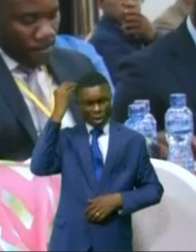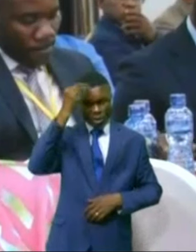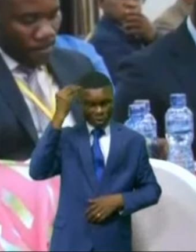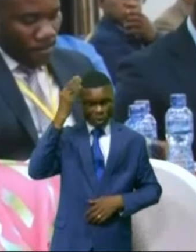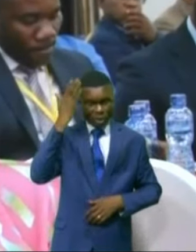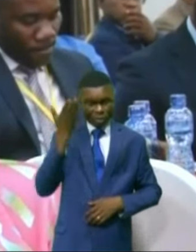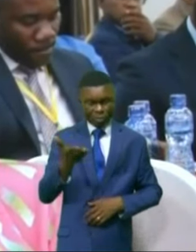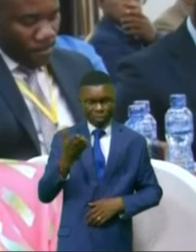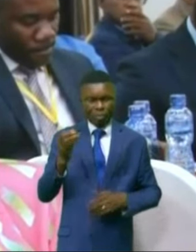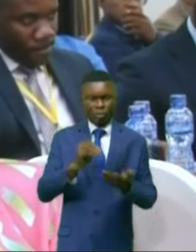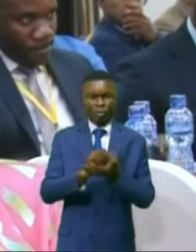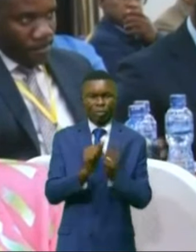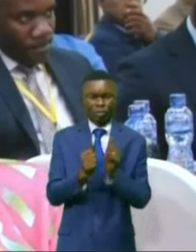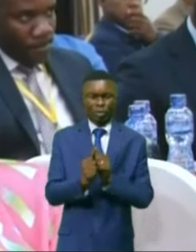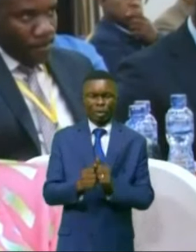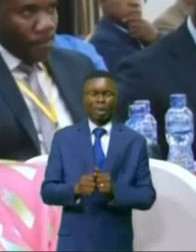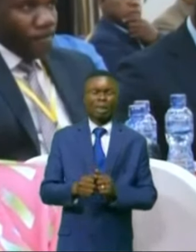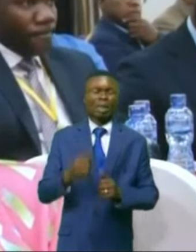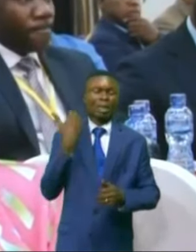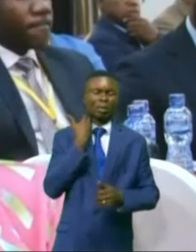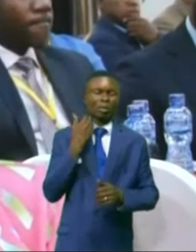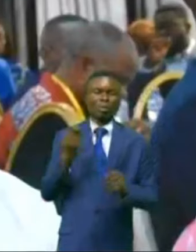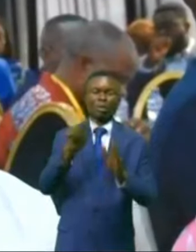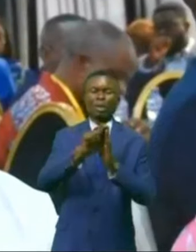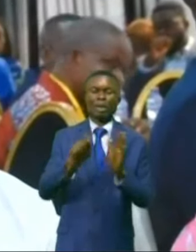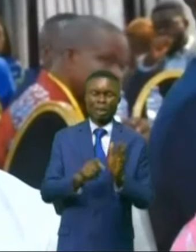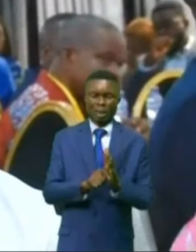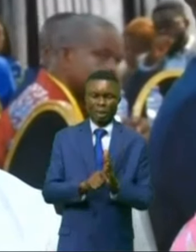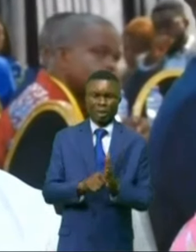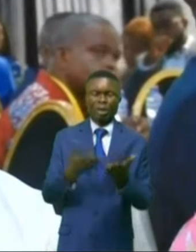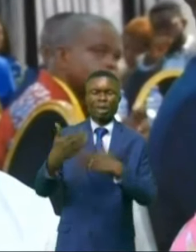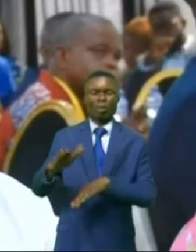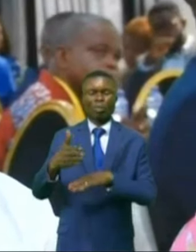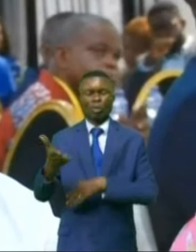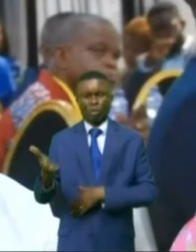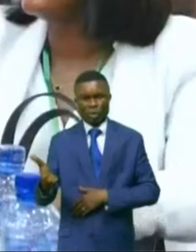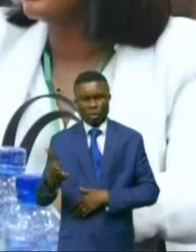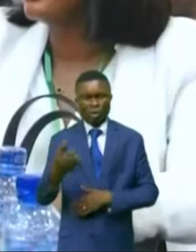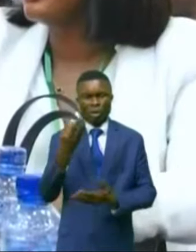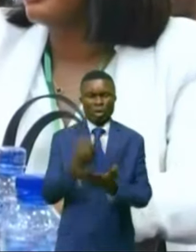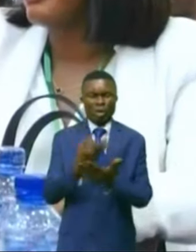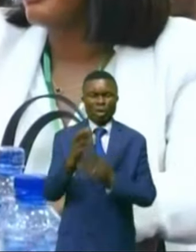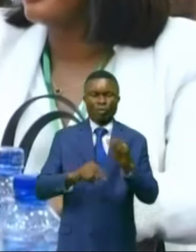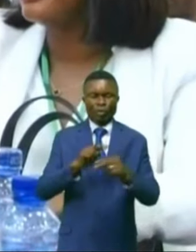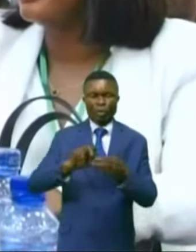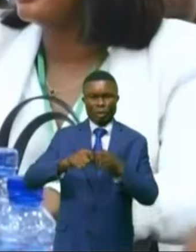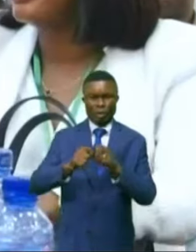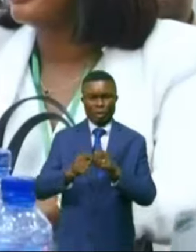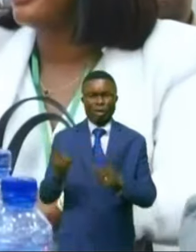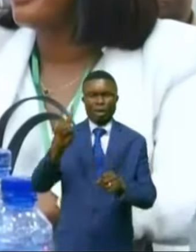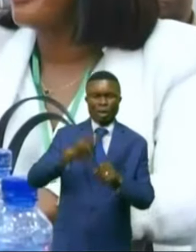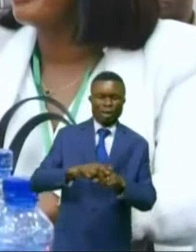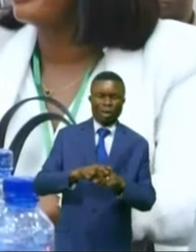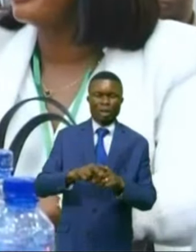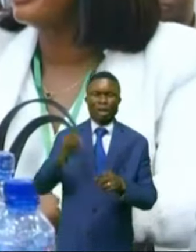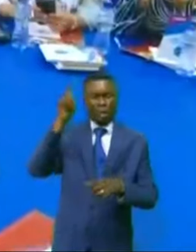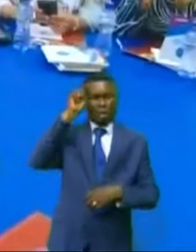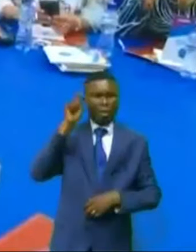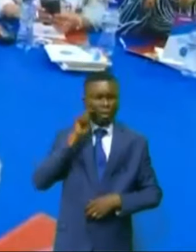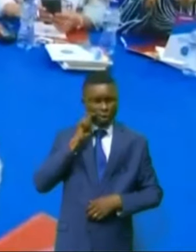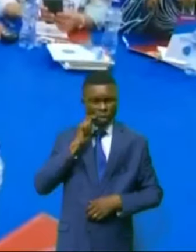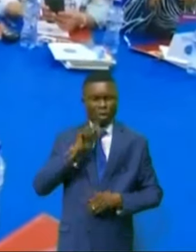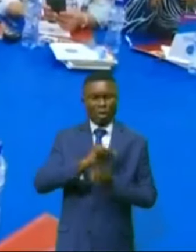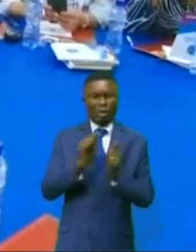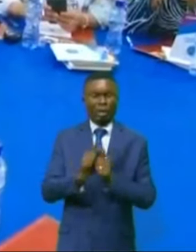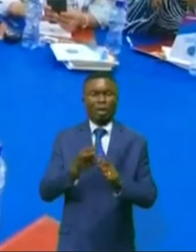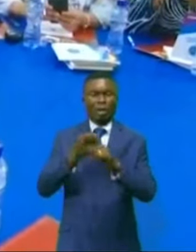également des cas de fistules, perte de membres et autres. Le Fonds national des réparations des victimes des violences sexuelles liées au